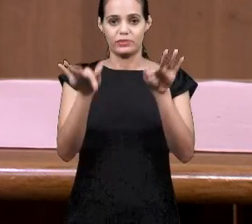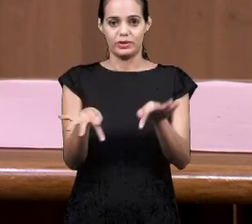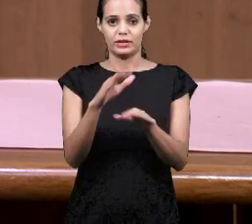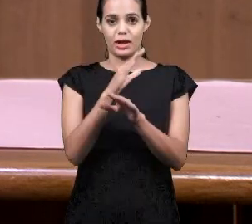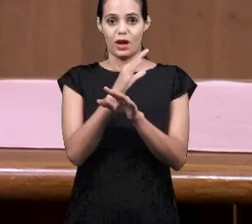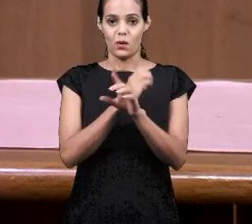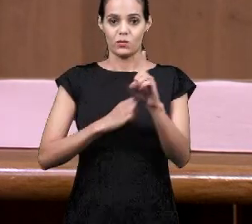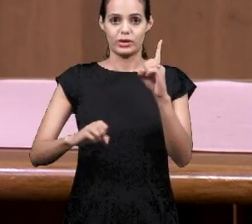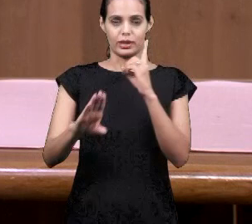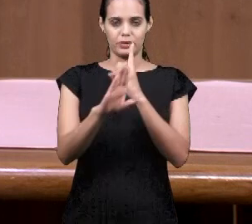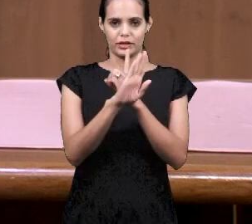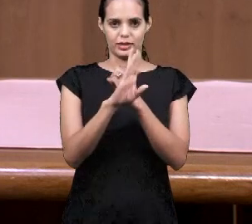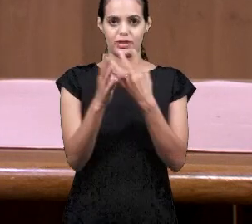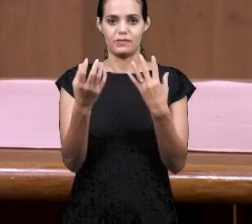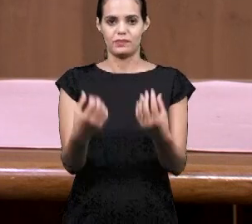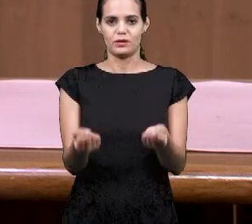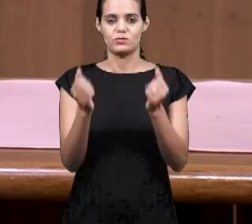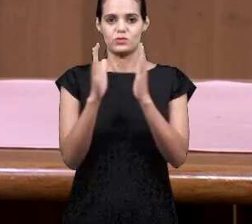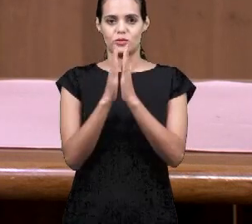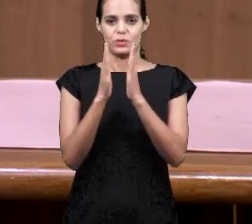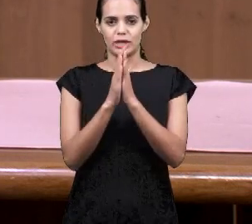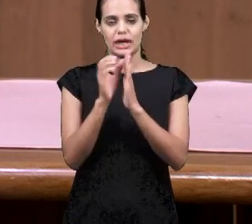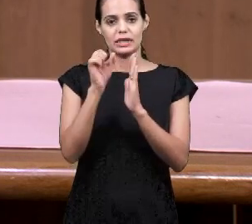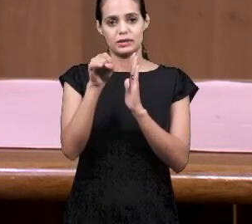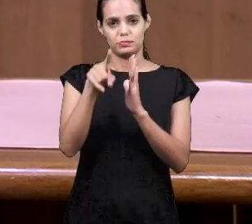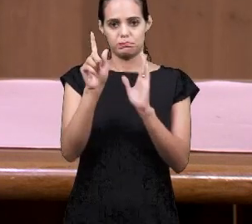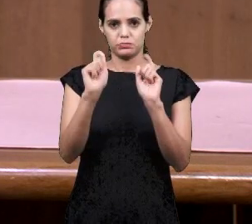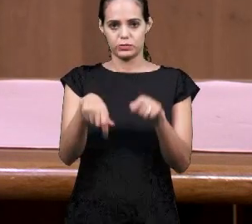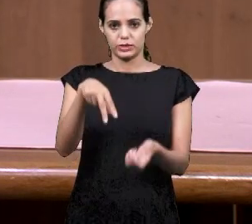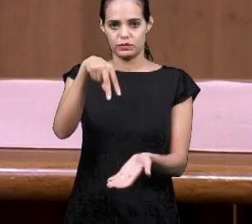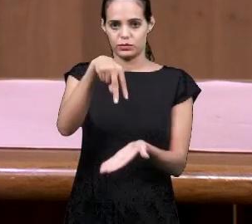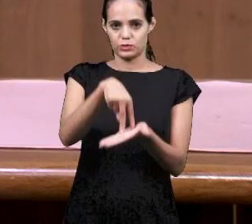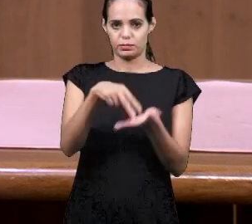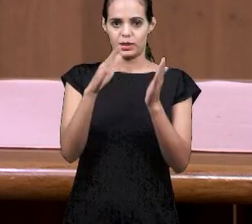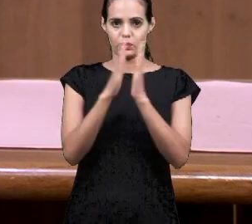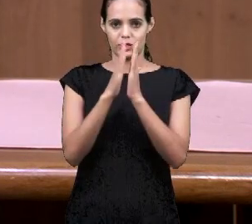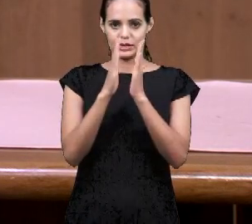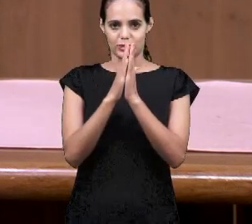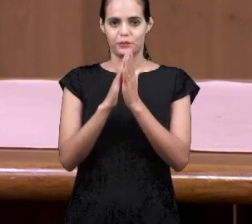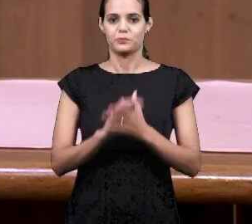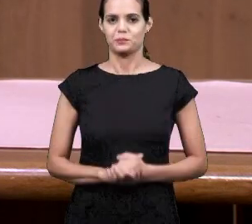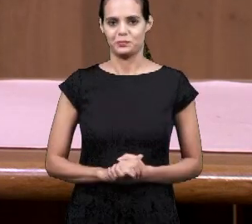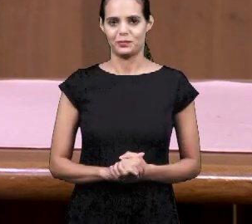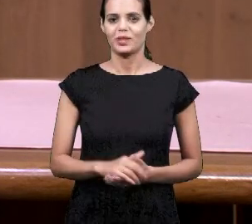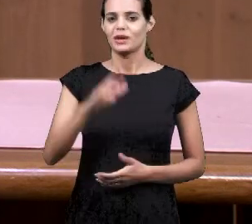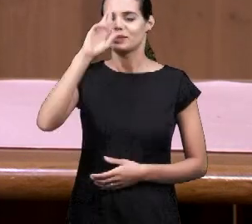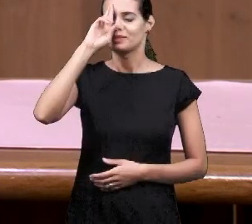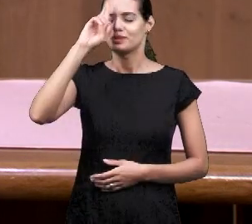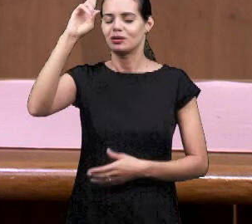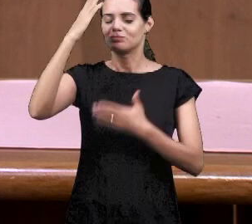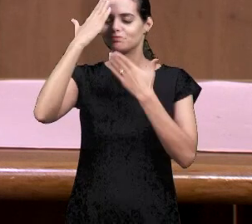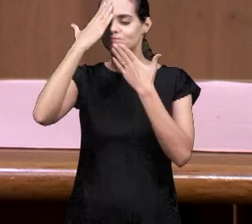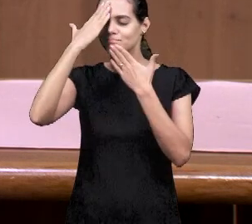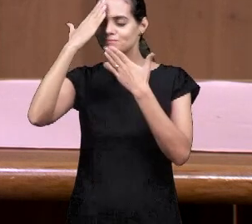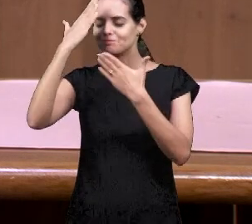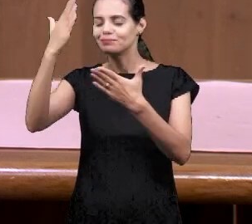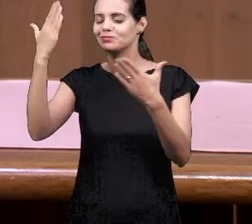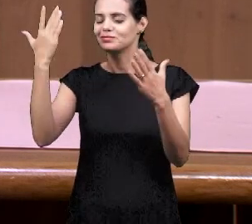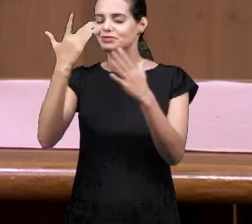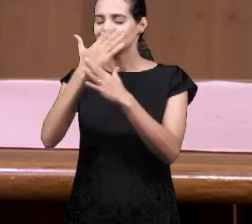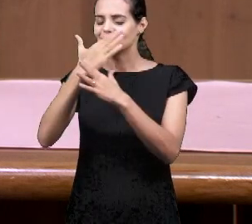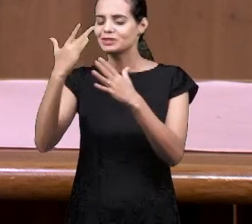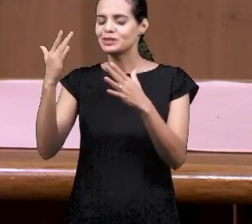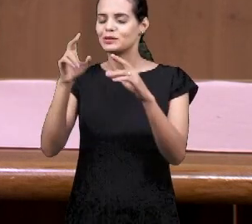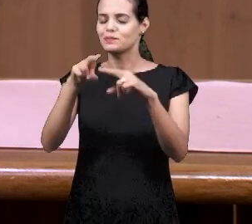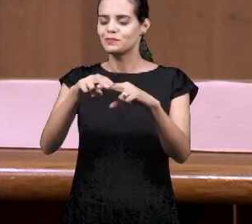Nous allons prier. Ceux qui ont besoin, qui peuvent, vous pouvez vous mettre debout sur le monde de prière. Nous te louons, Seigneur, nous te glorifions pour ta bénédiction, pour